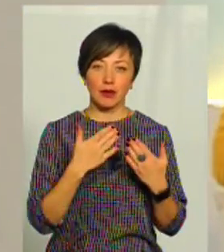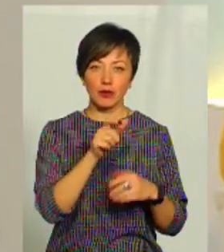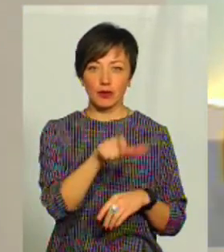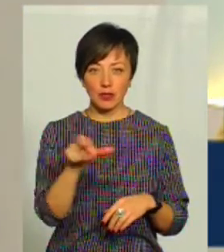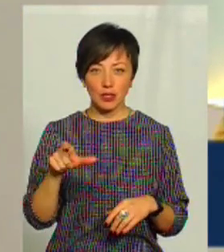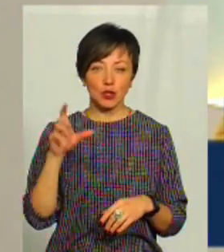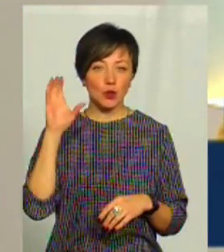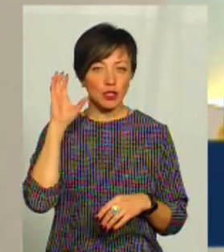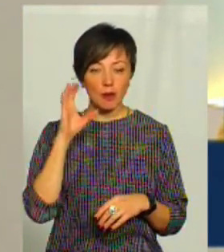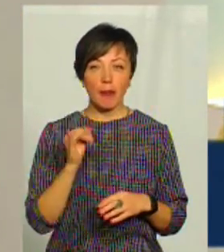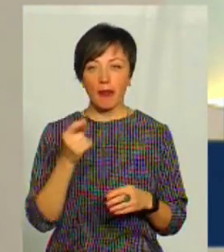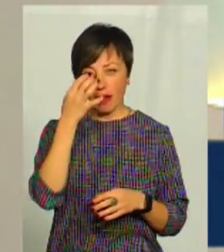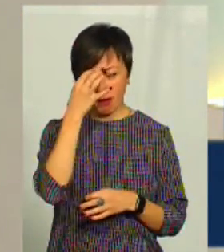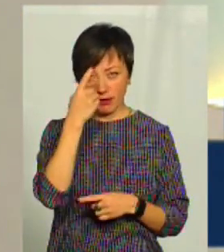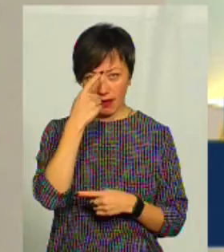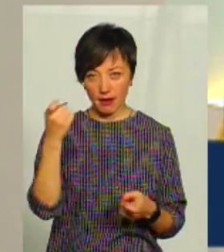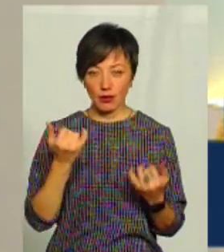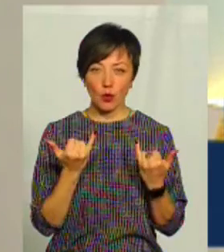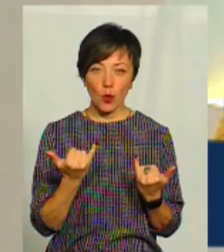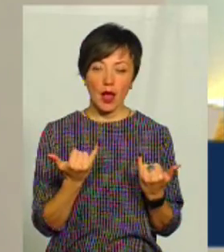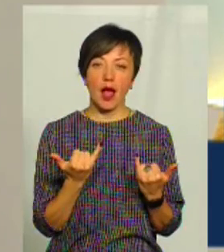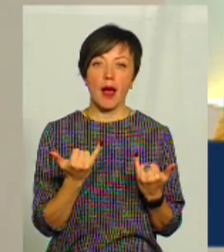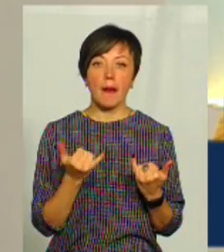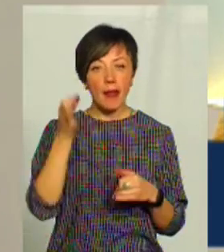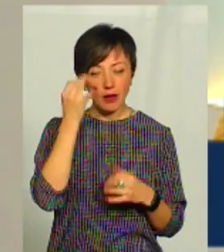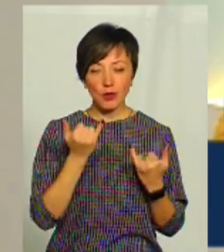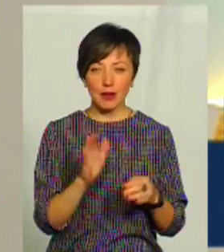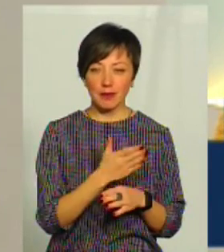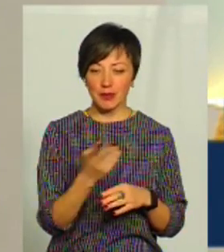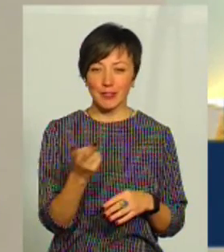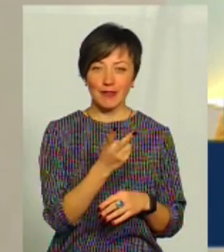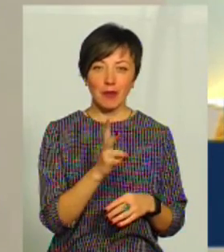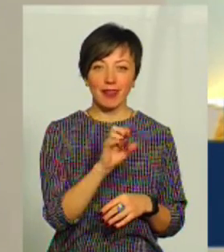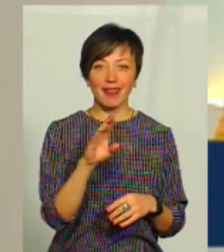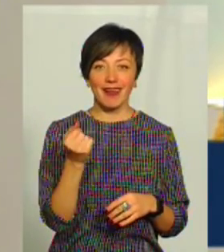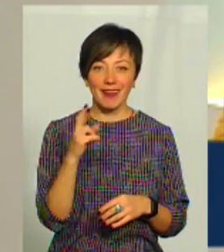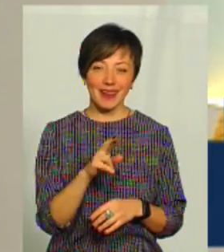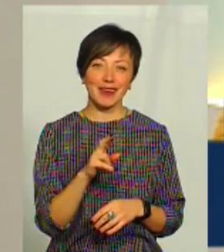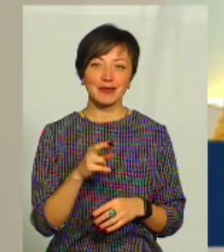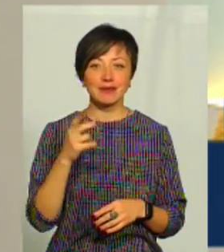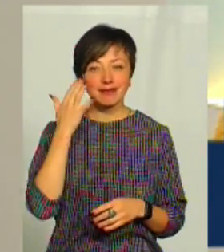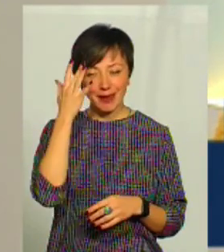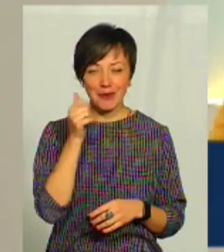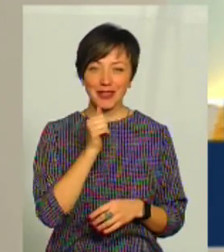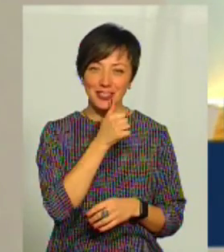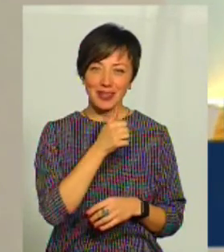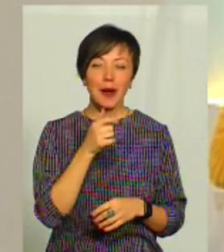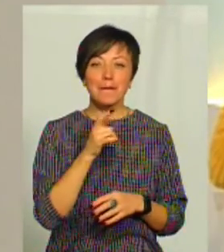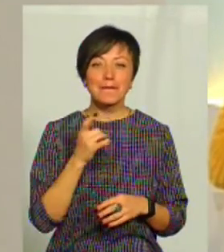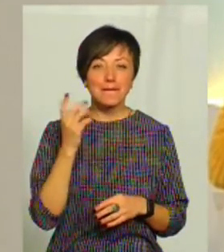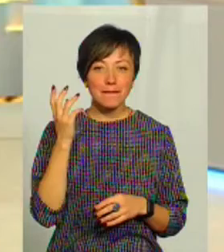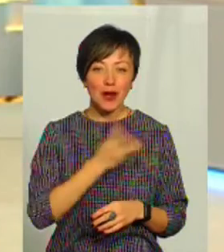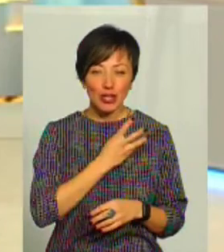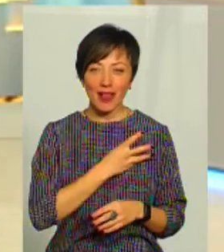та радіослухачам. Нагадаю, що сьогодні між двома Наталіями ми загадували бажання та говорили про те, як